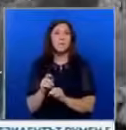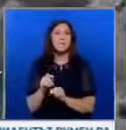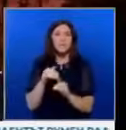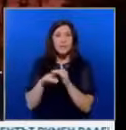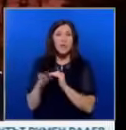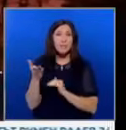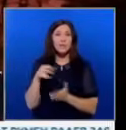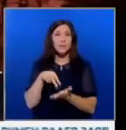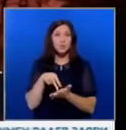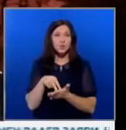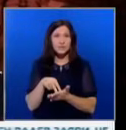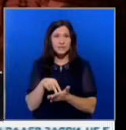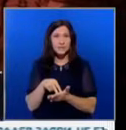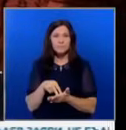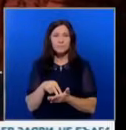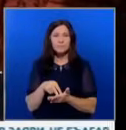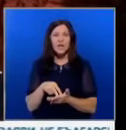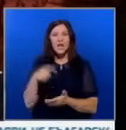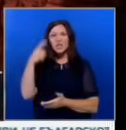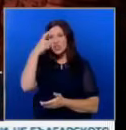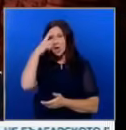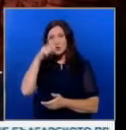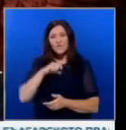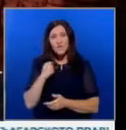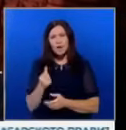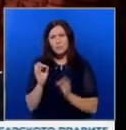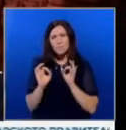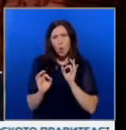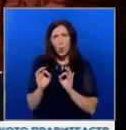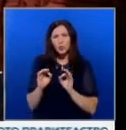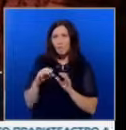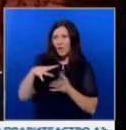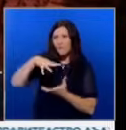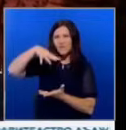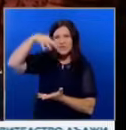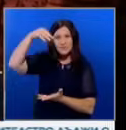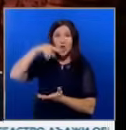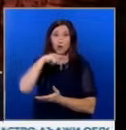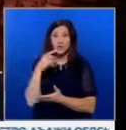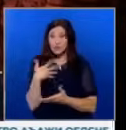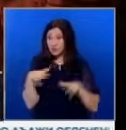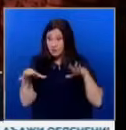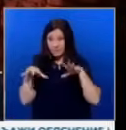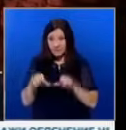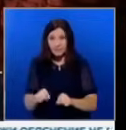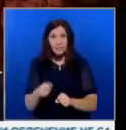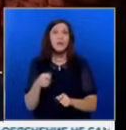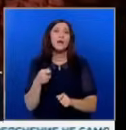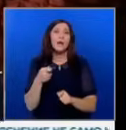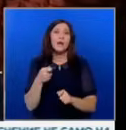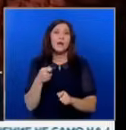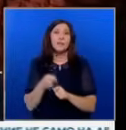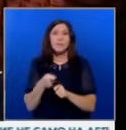позиции. Часов Яр е разположен на много удобно възвишение. Руснаците искат да го превземат и да създадат плацдарм